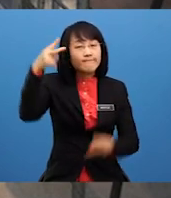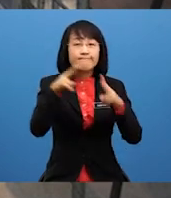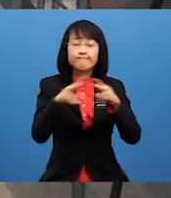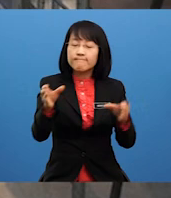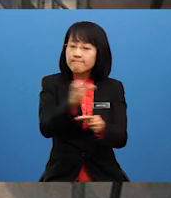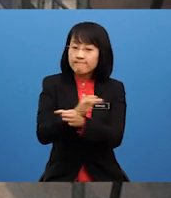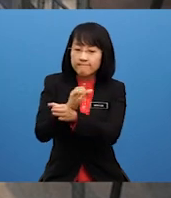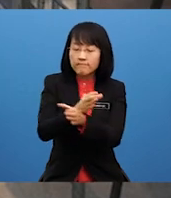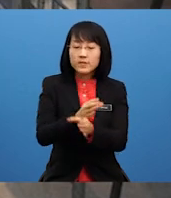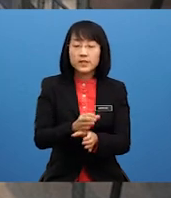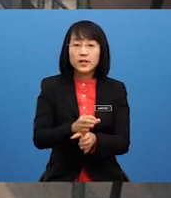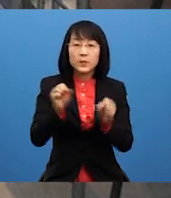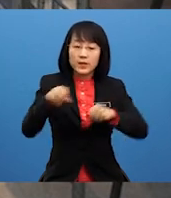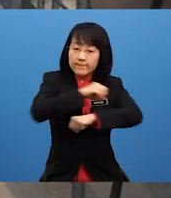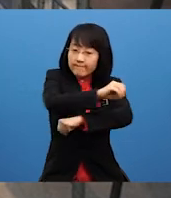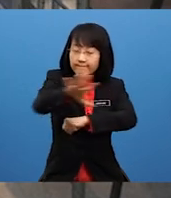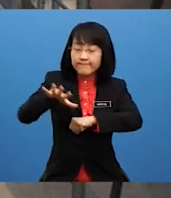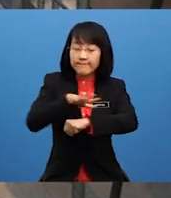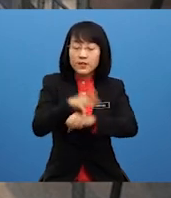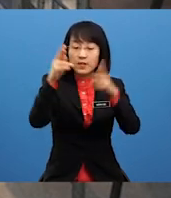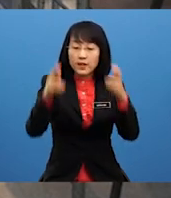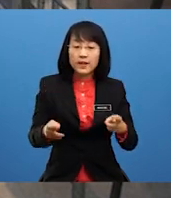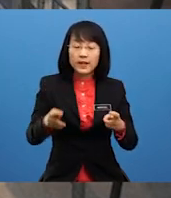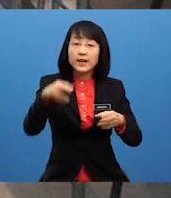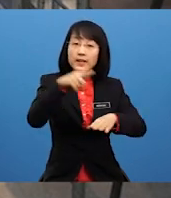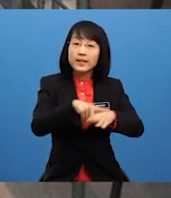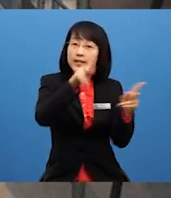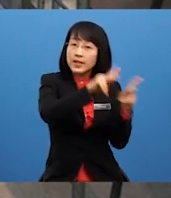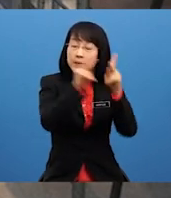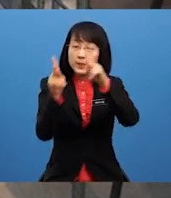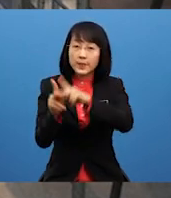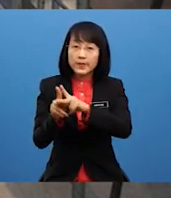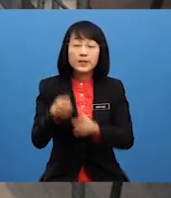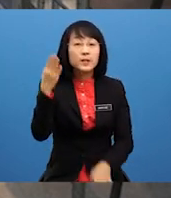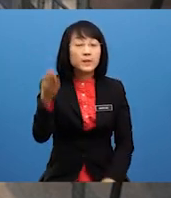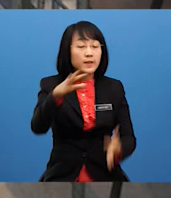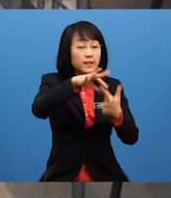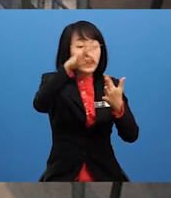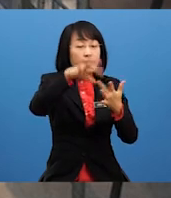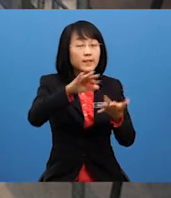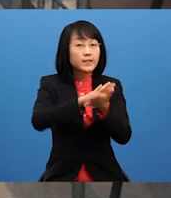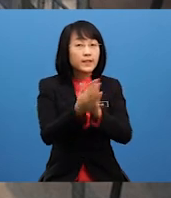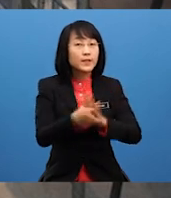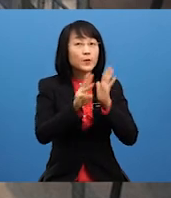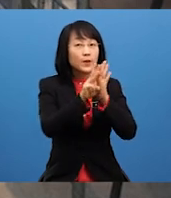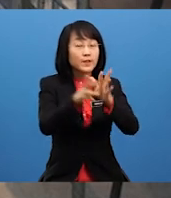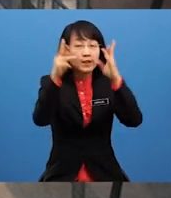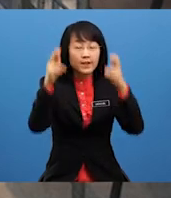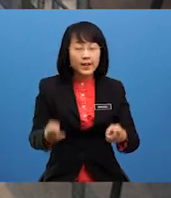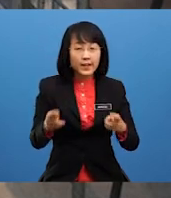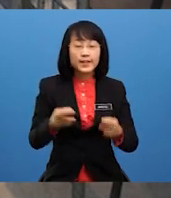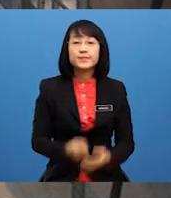mempengaruhi rakyat di Kampung Pulai dan akhirnya beliau dilantik menjadi wakil rakyat. Yang Berhormat Muhammad